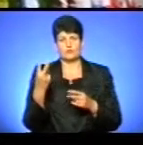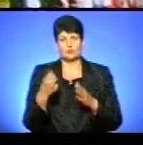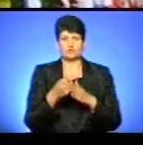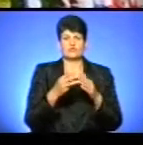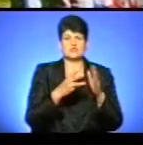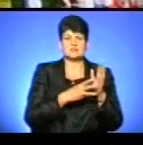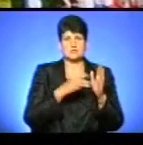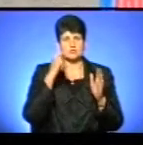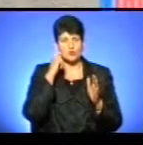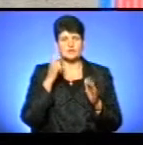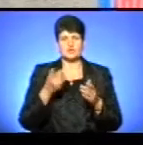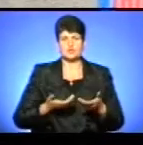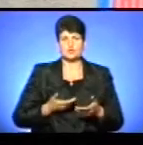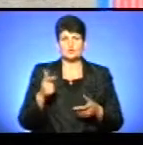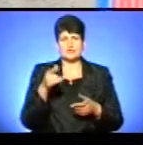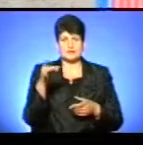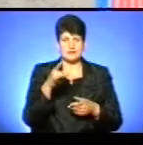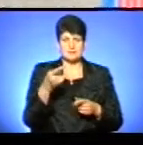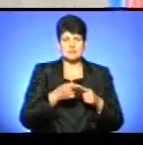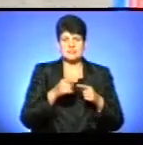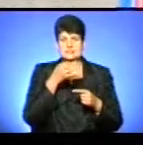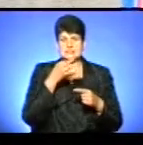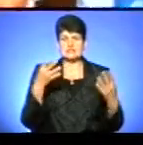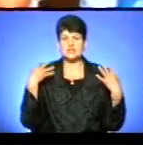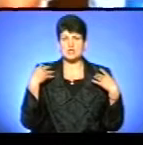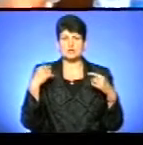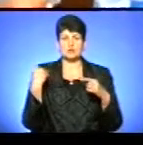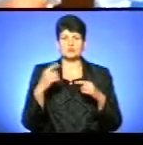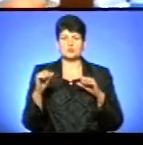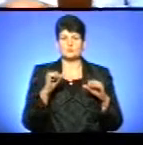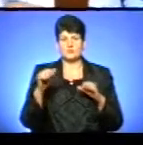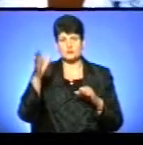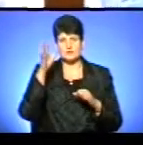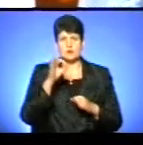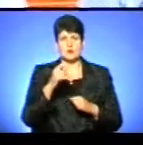живуть у Гусятинському районі. Про це нам повідомила начальник обласного управління освіти